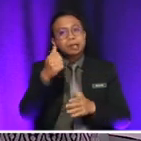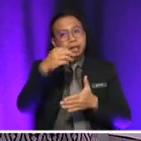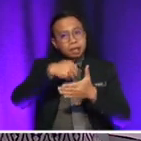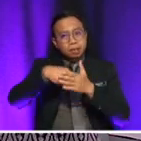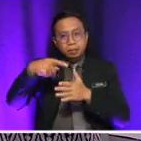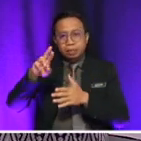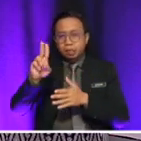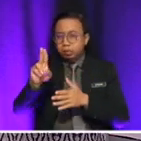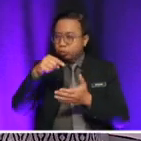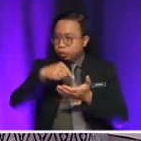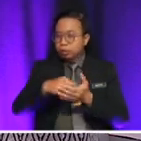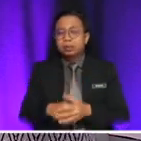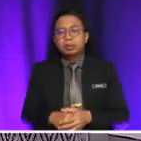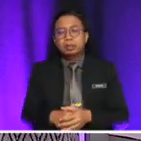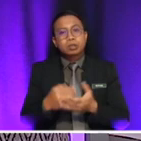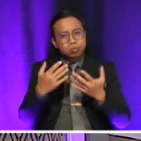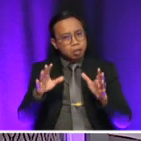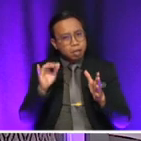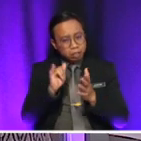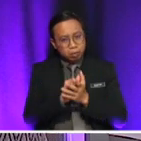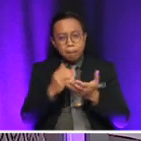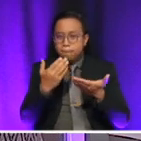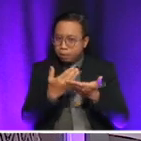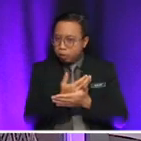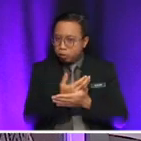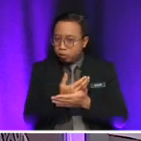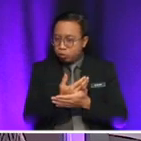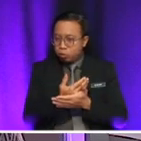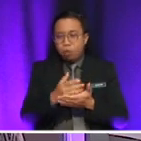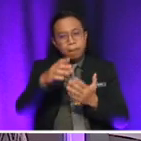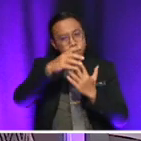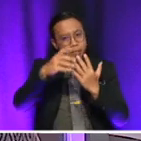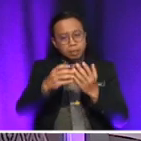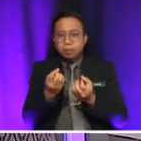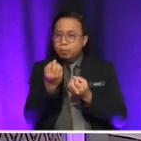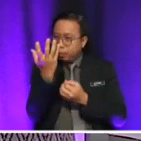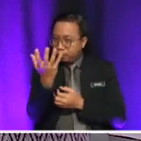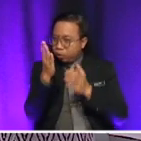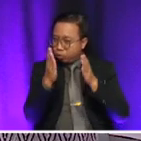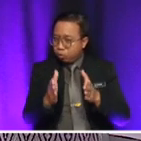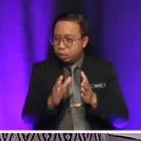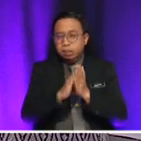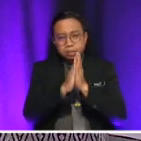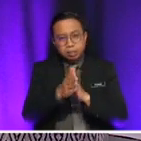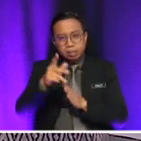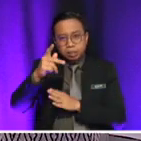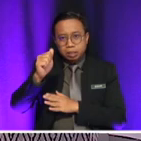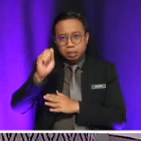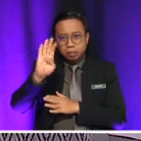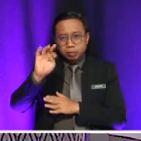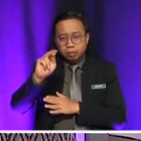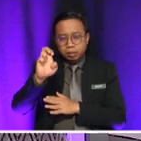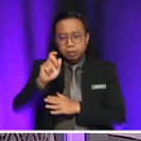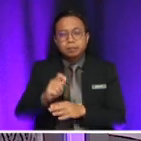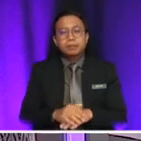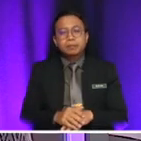Oke dan setelah itu barulah dilantik beberapa orang untuk menjadi kabinet menteri persekutuan